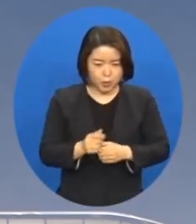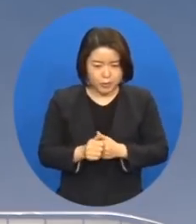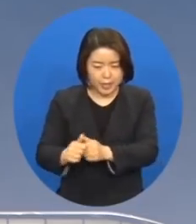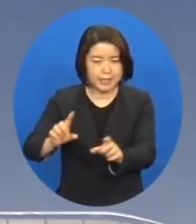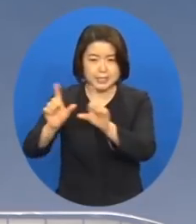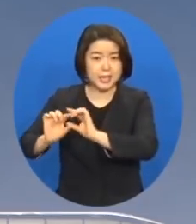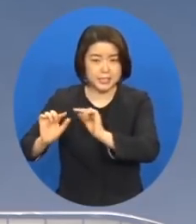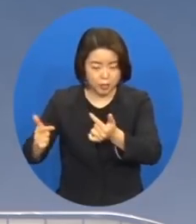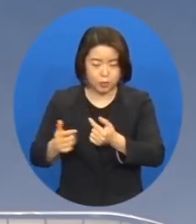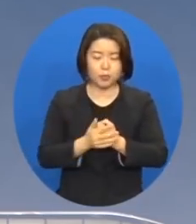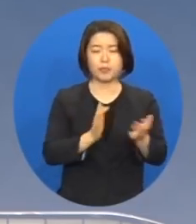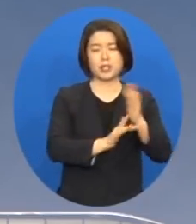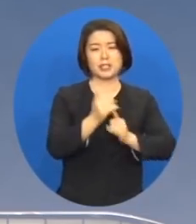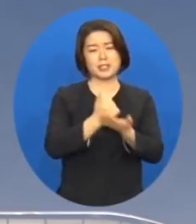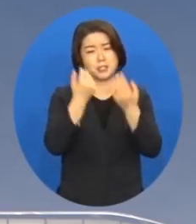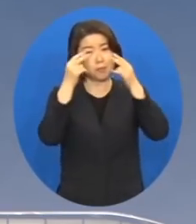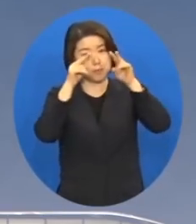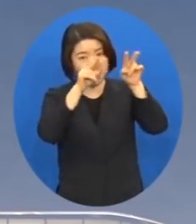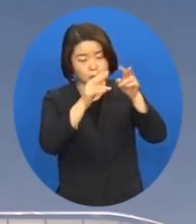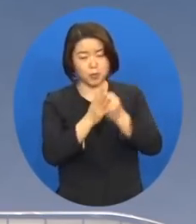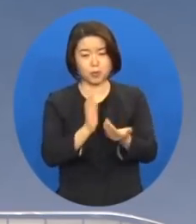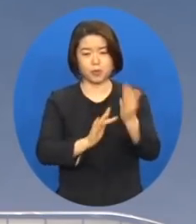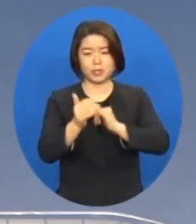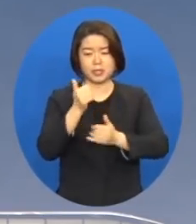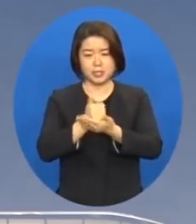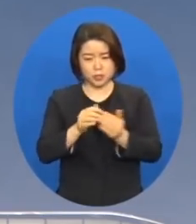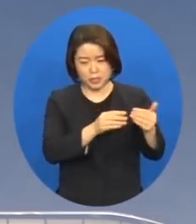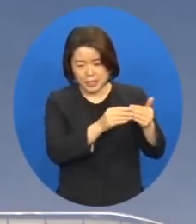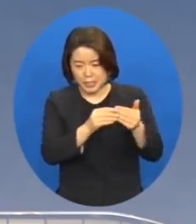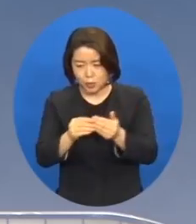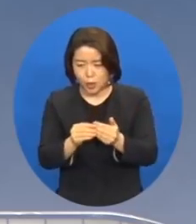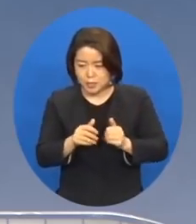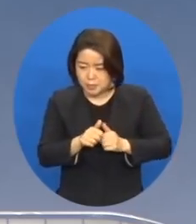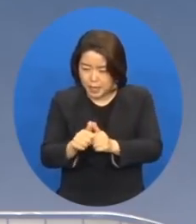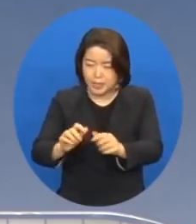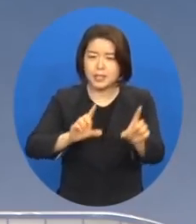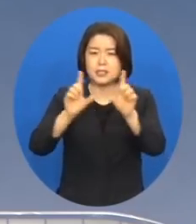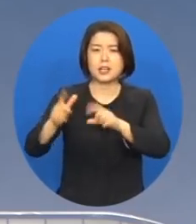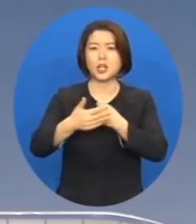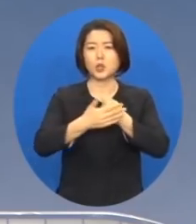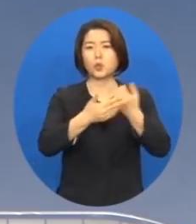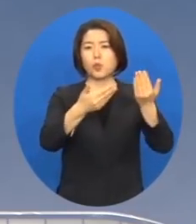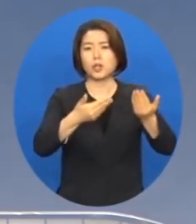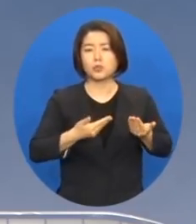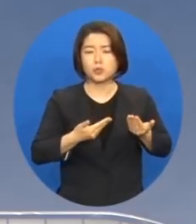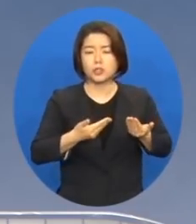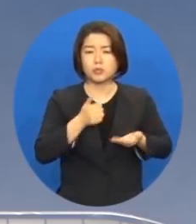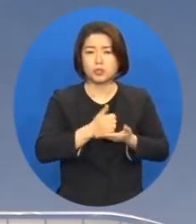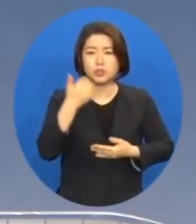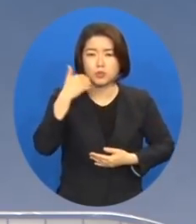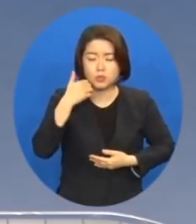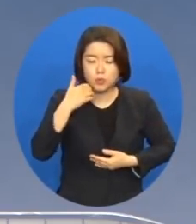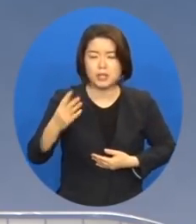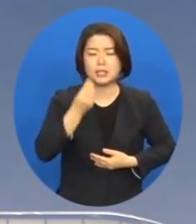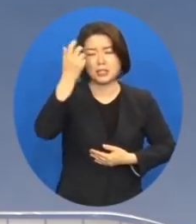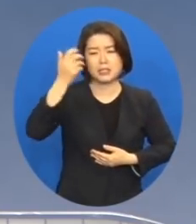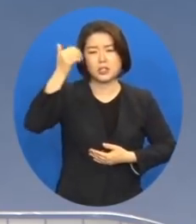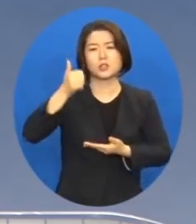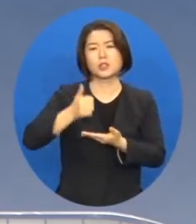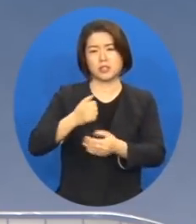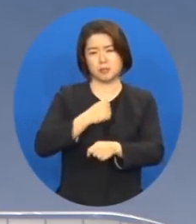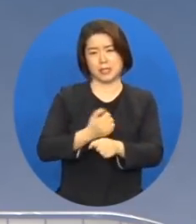예수님을 바라보고 예수님의 인도하심을 받으며 살게 해주시는 분이 성령님 그분이 하시는 일이에요.